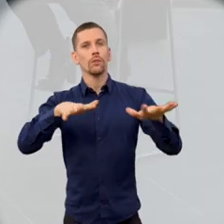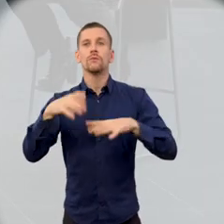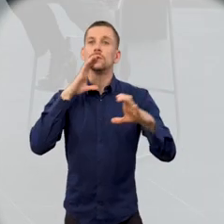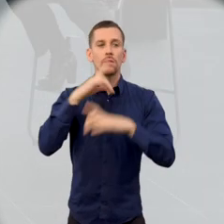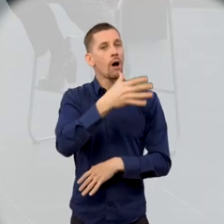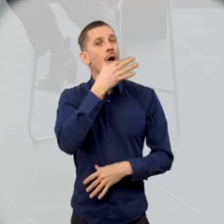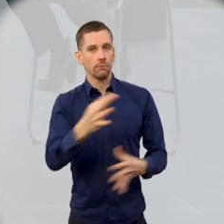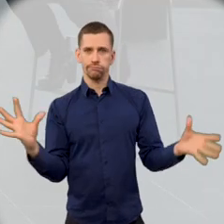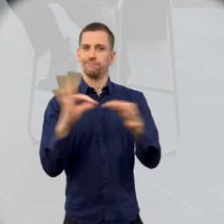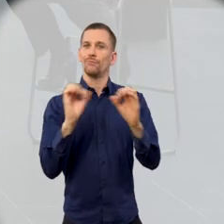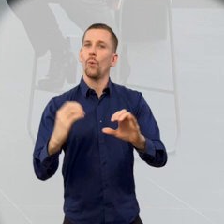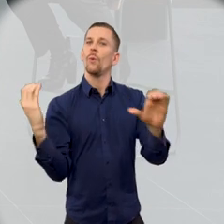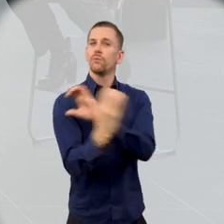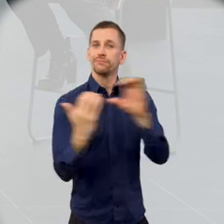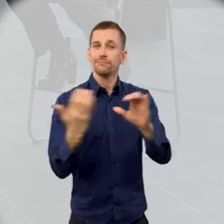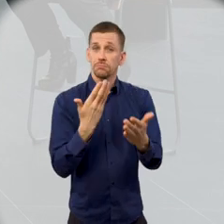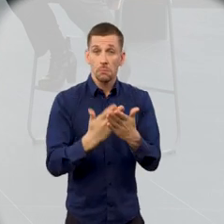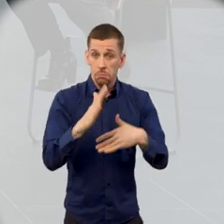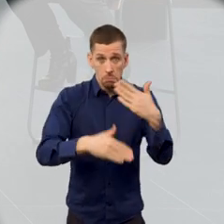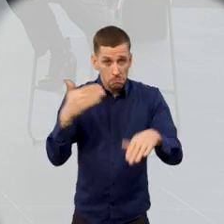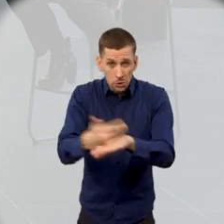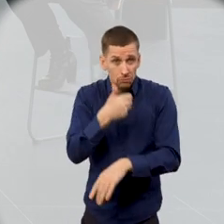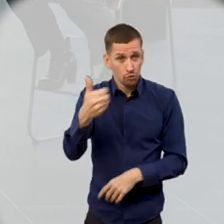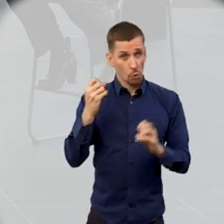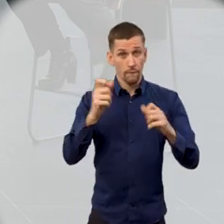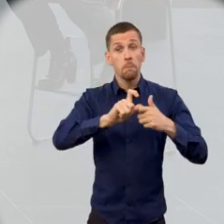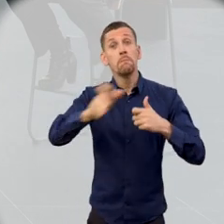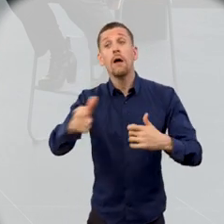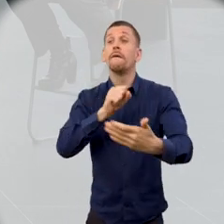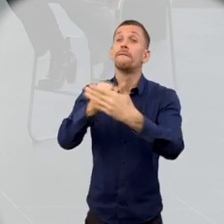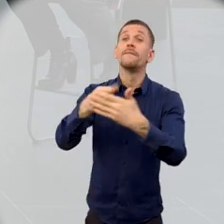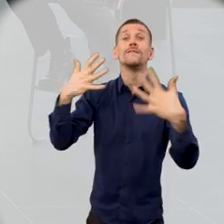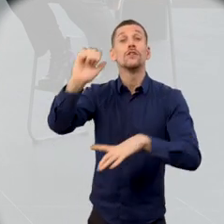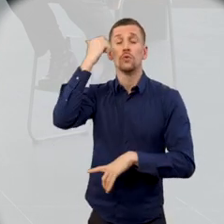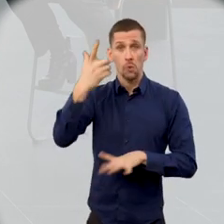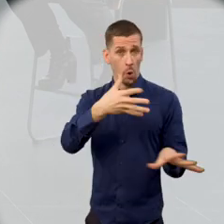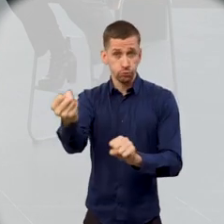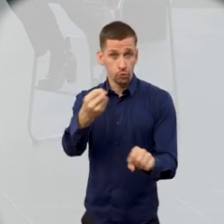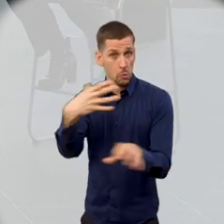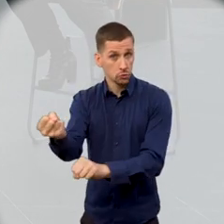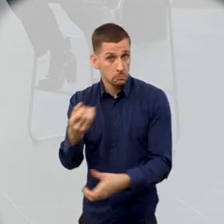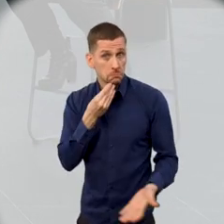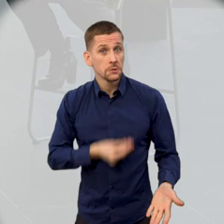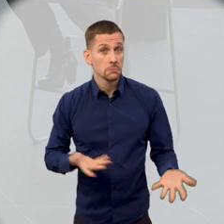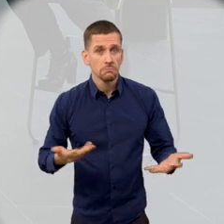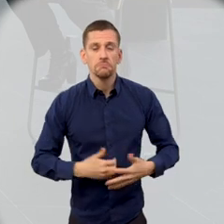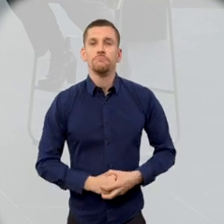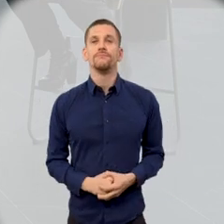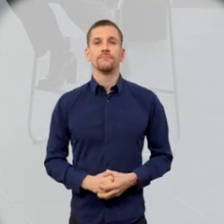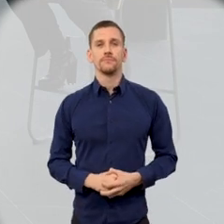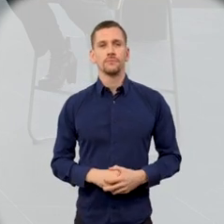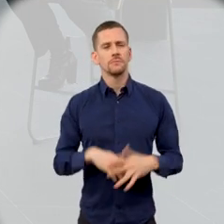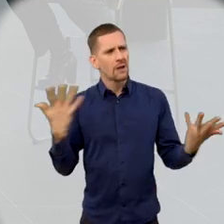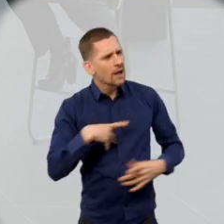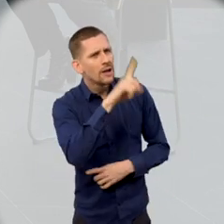plutôt utiliser comme mode de communication. Et nous, on est toujours en appui derrière pour que tout se passe bien et qu'à la fin, on débouche sur une